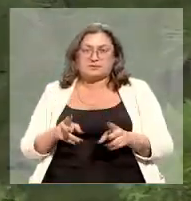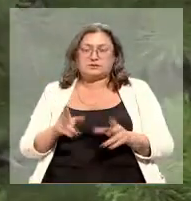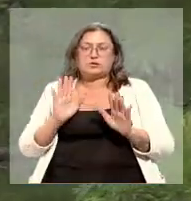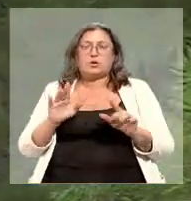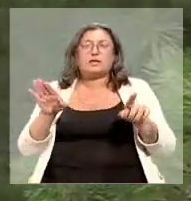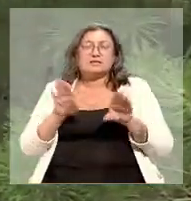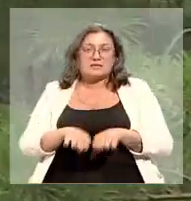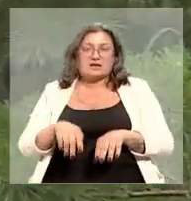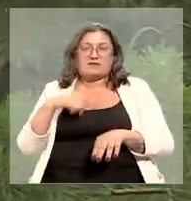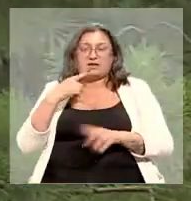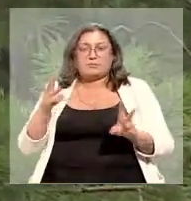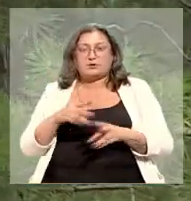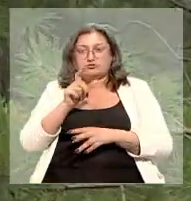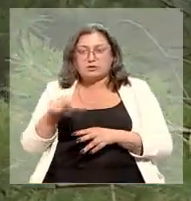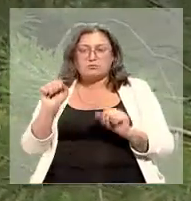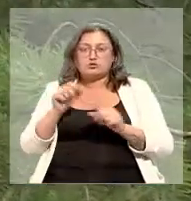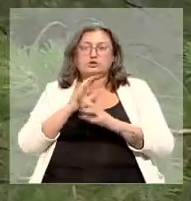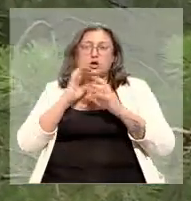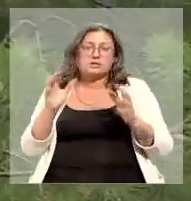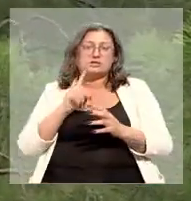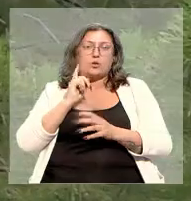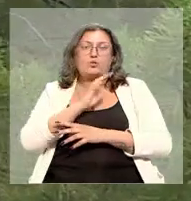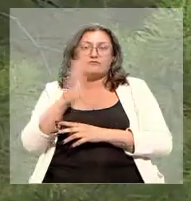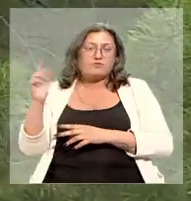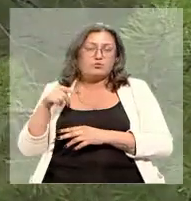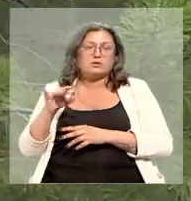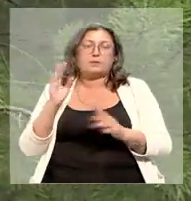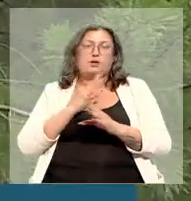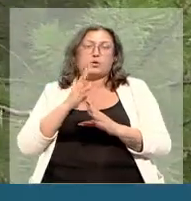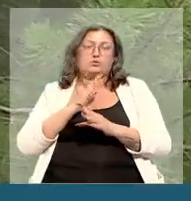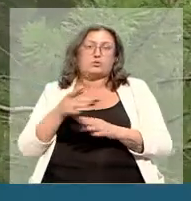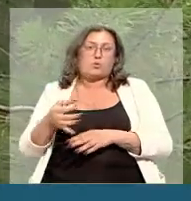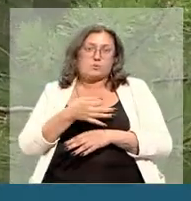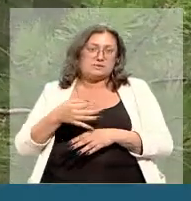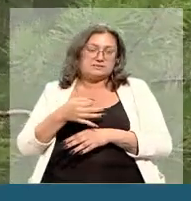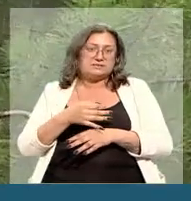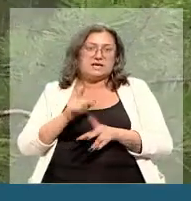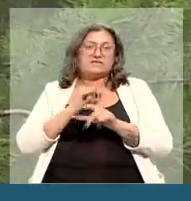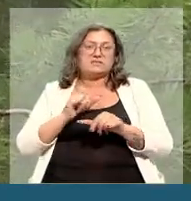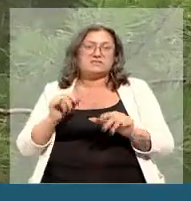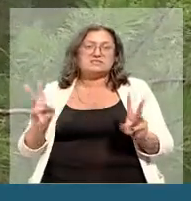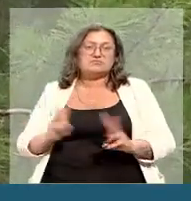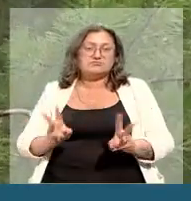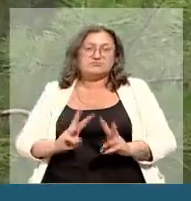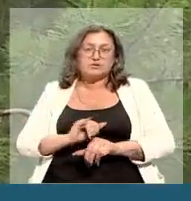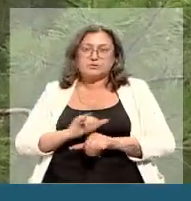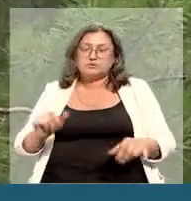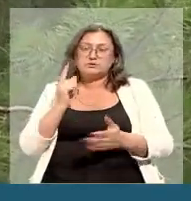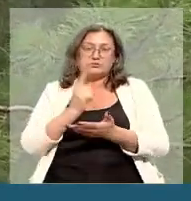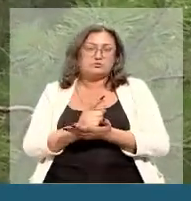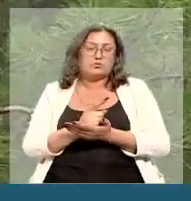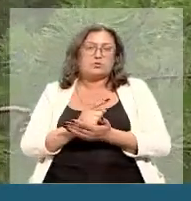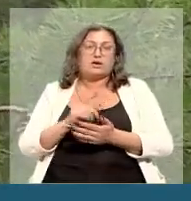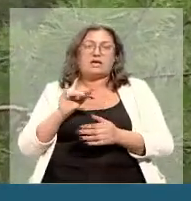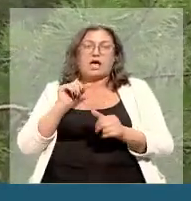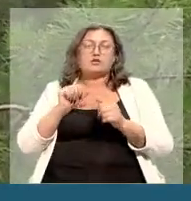Только так, отмечают пожарные, можно сохранить зеленый фонд и природу региона. Разводить костры в лесах запрещено, как выезжать